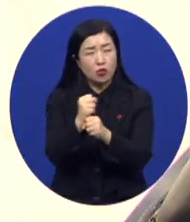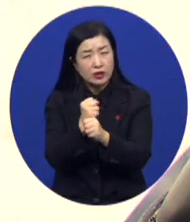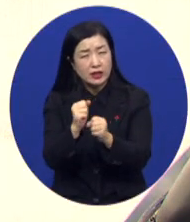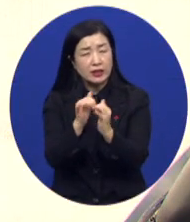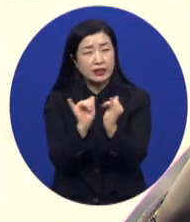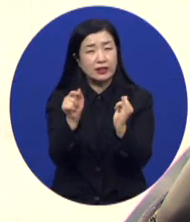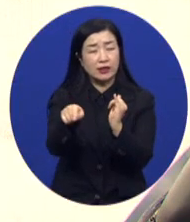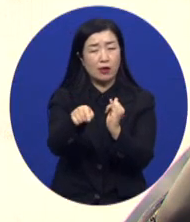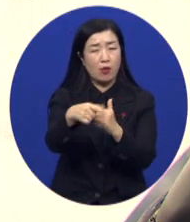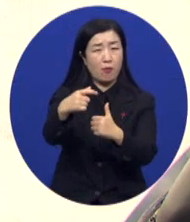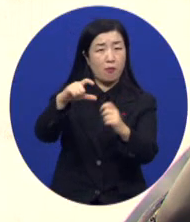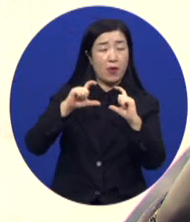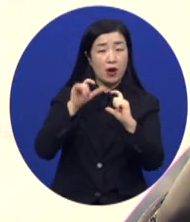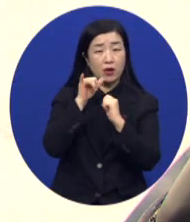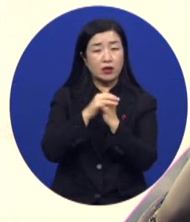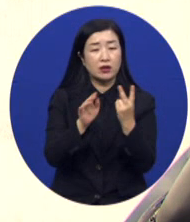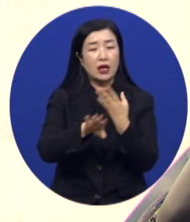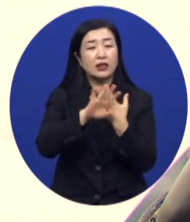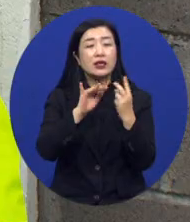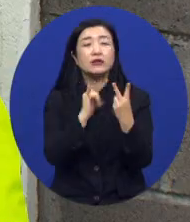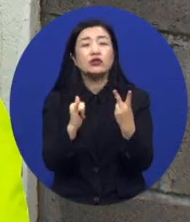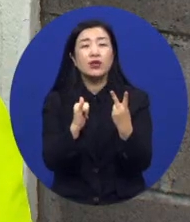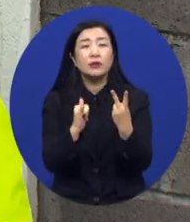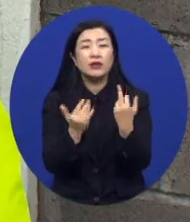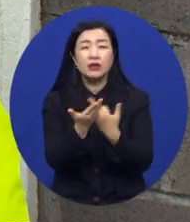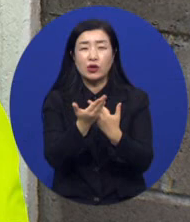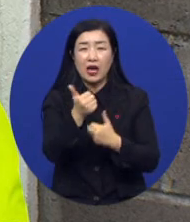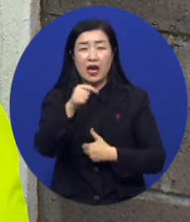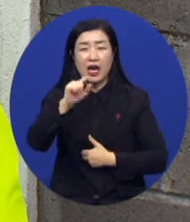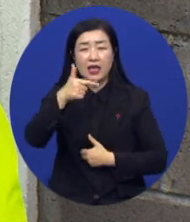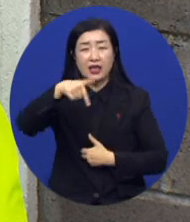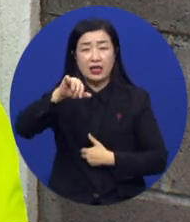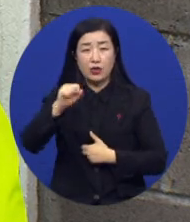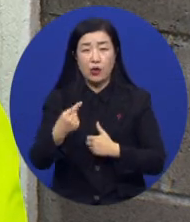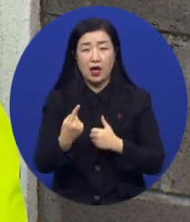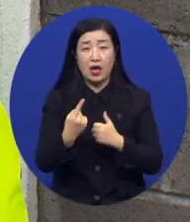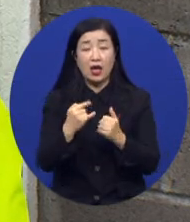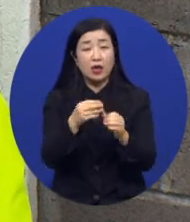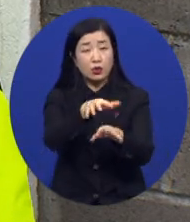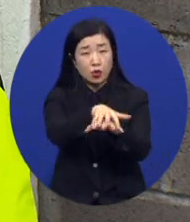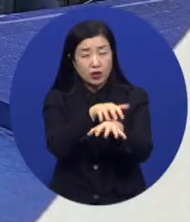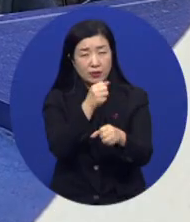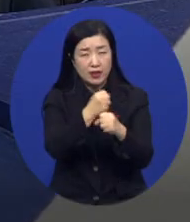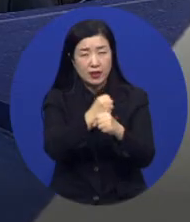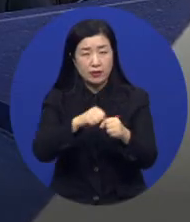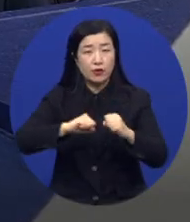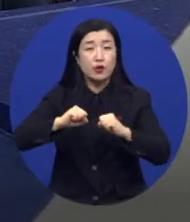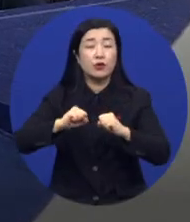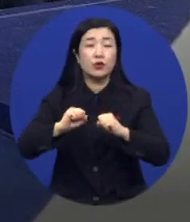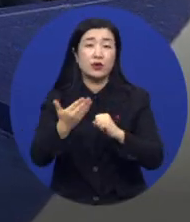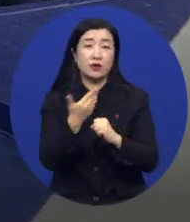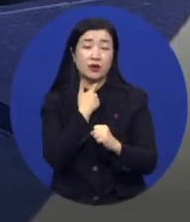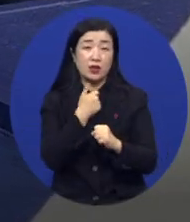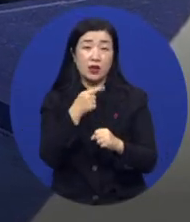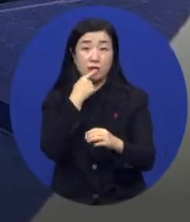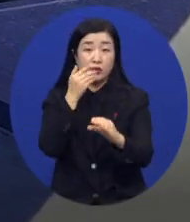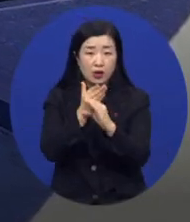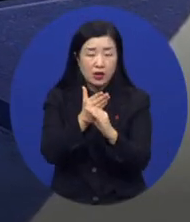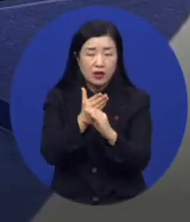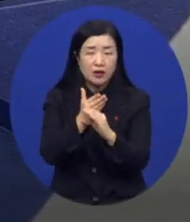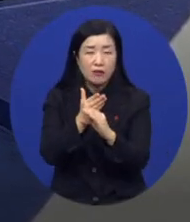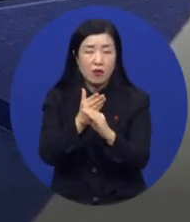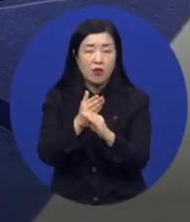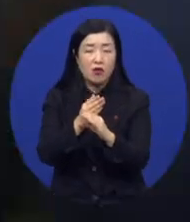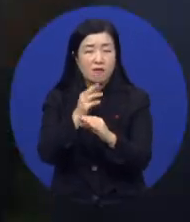받고 다른 두 명과 함께 제주의 한길회라는 지하조직을 만든 것으로 보고 있습니다. 북한으로부터